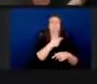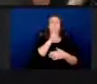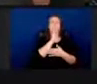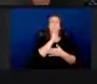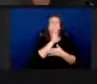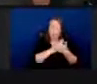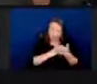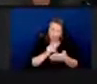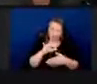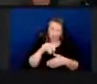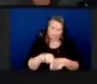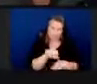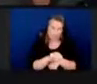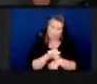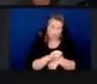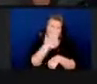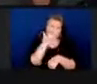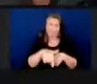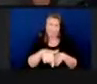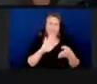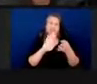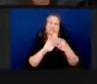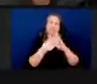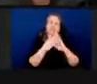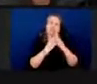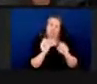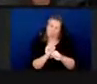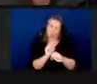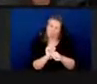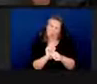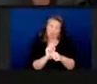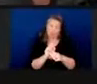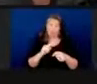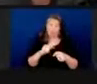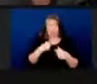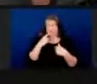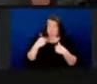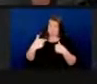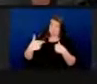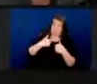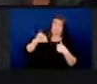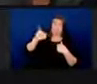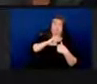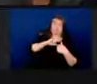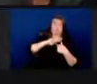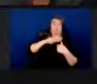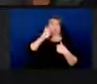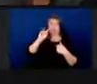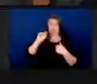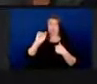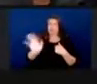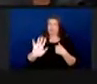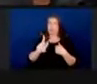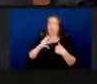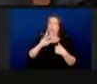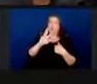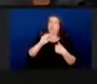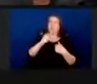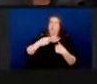Hii ni juhudi ya jamii. Sisemi kwamba timu yetu pekee ndio